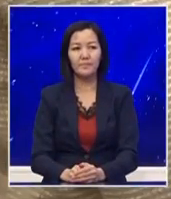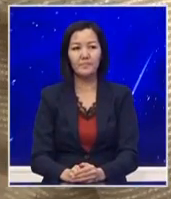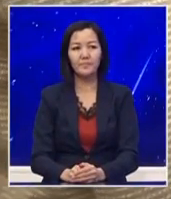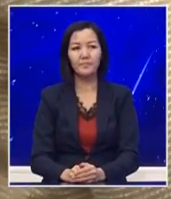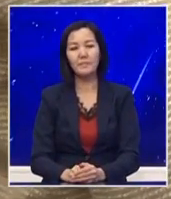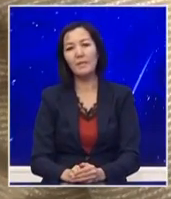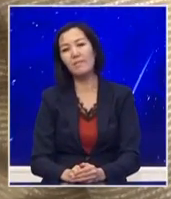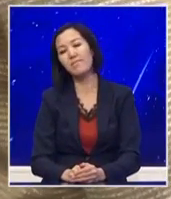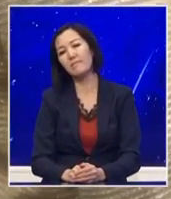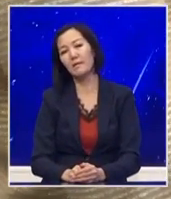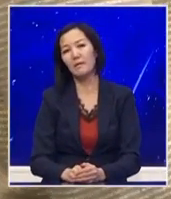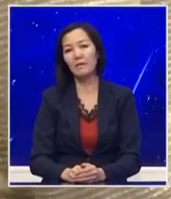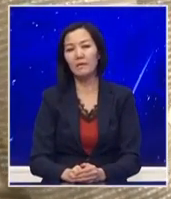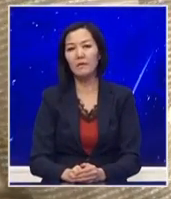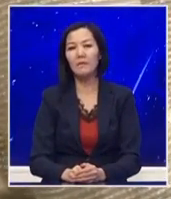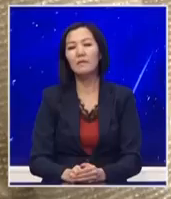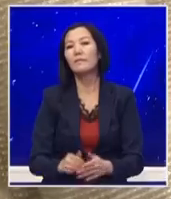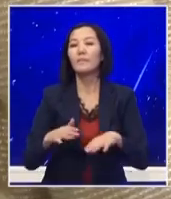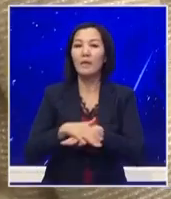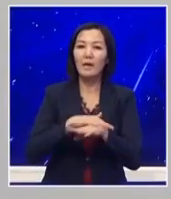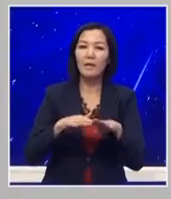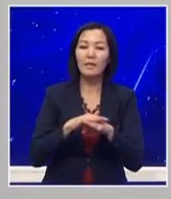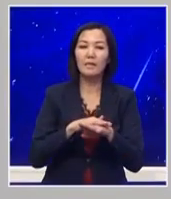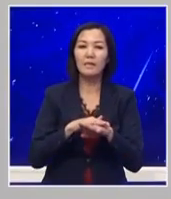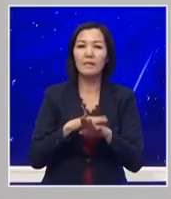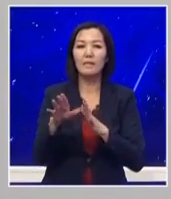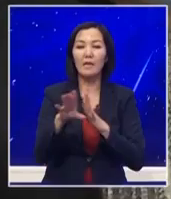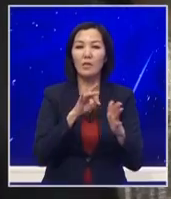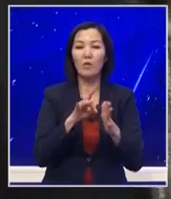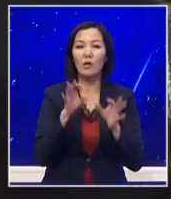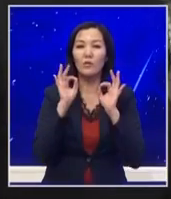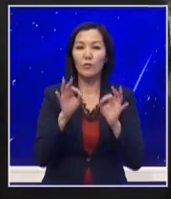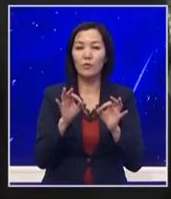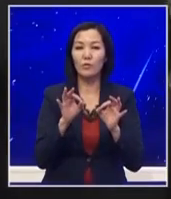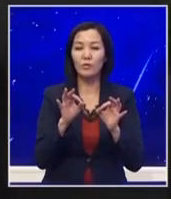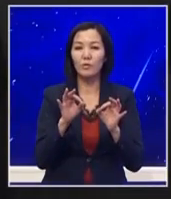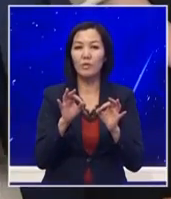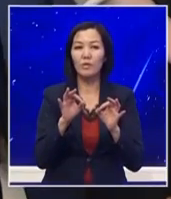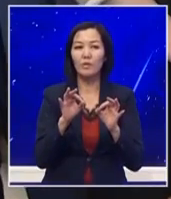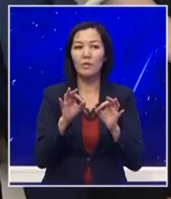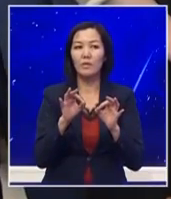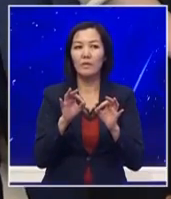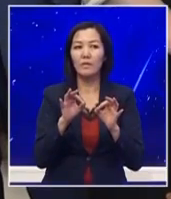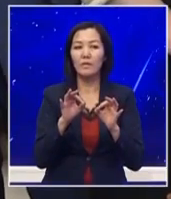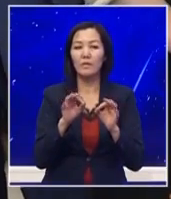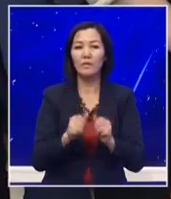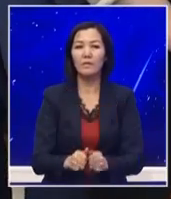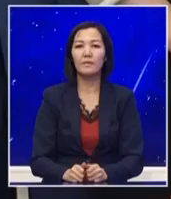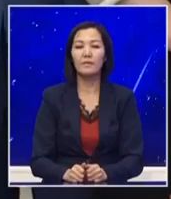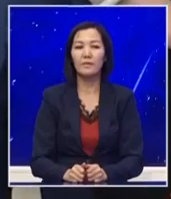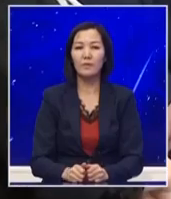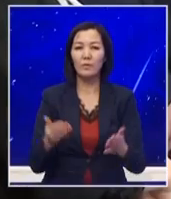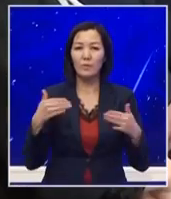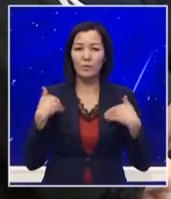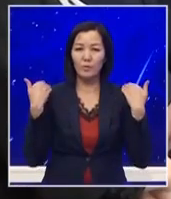И халық бәрі осы назначениеге рахмет айтып отыр, да? Риза болып отыр, да, люди. Құтты